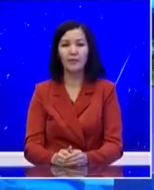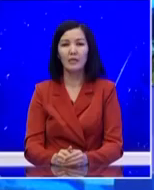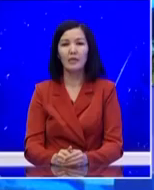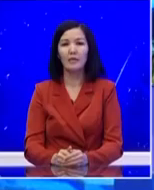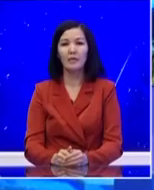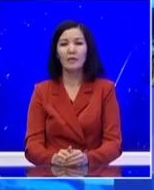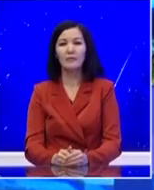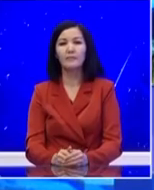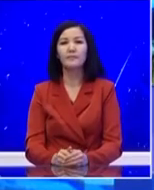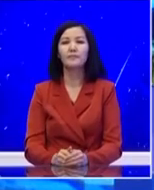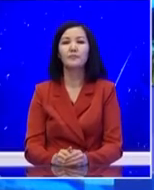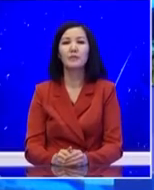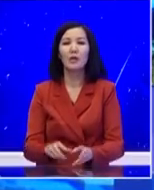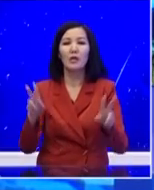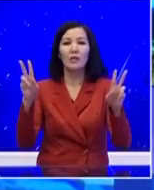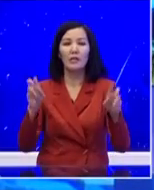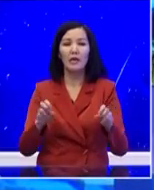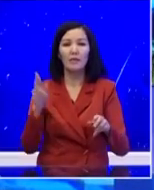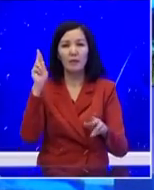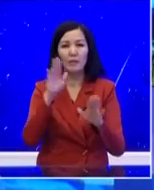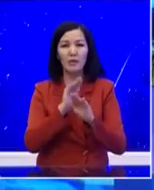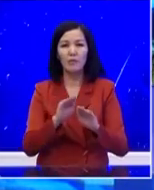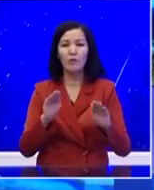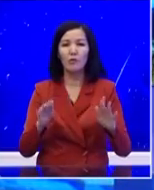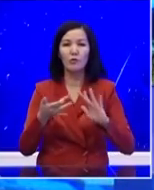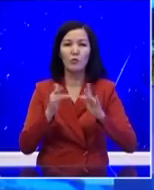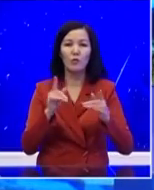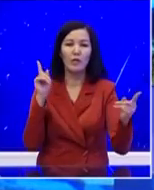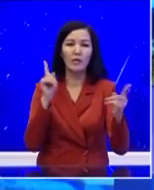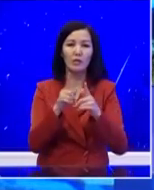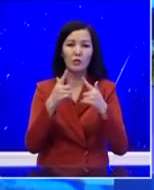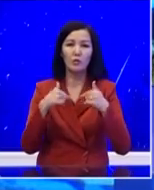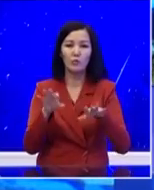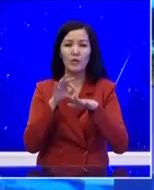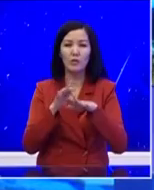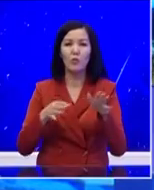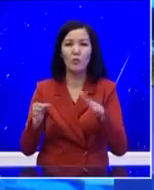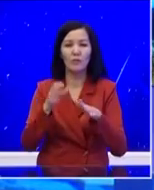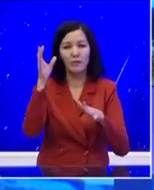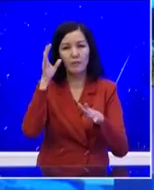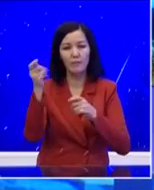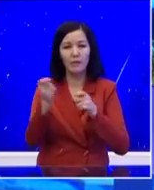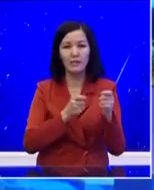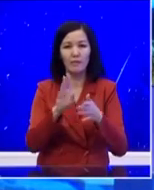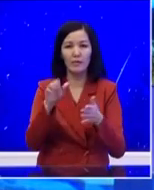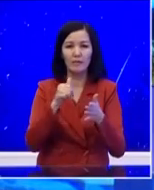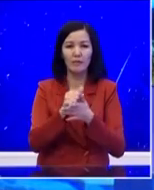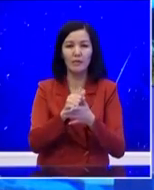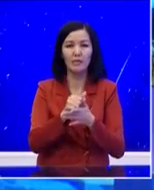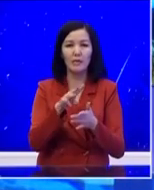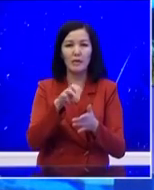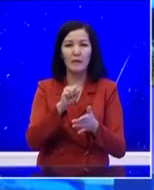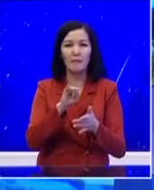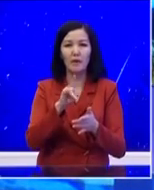Сабағың қалай, балақай? Осы тақырыпта мектеп оқушыларымен онлайн кездесу ұйымдастырылды. Облыстық білім басқармасының басшысы